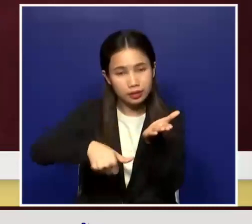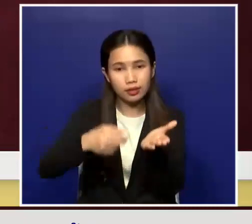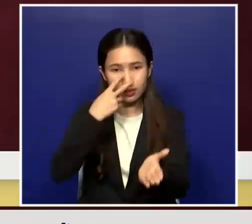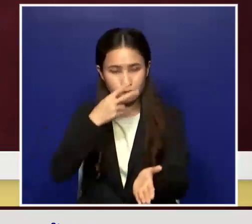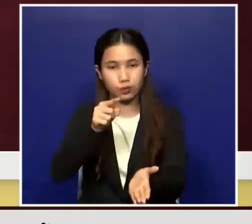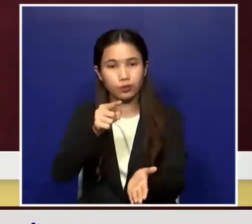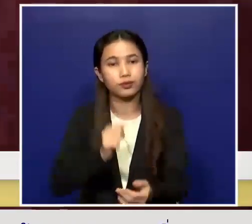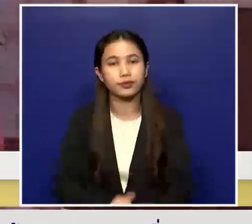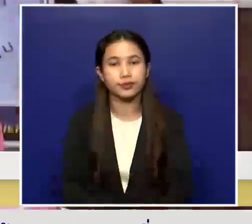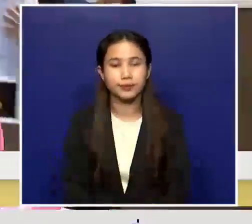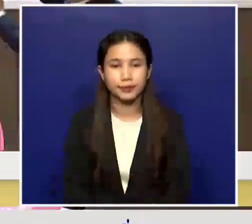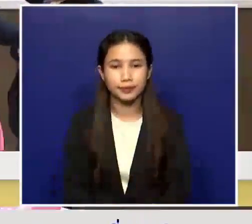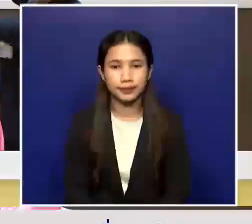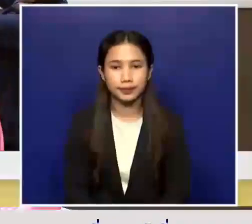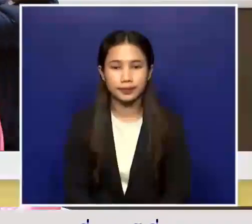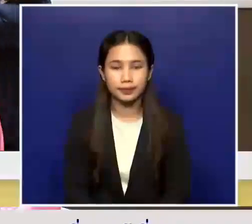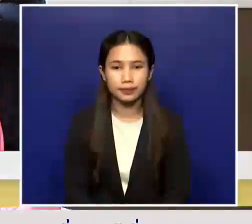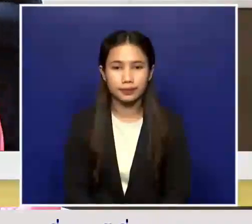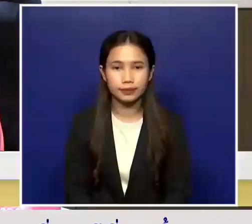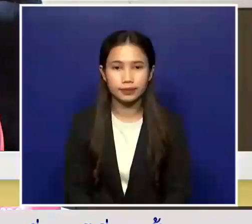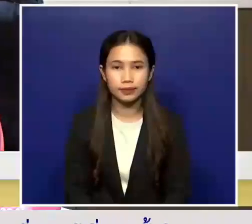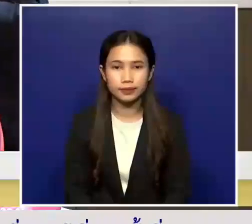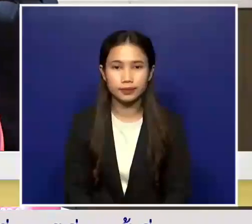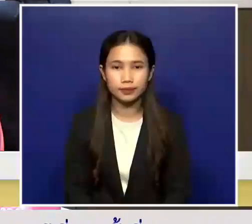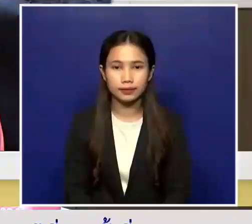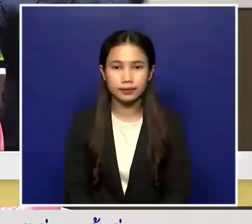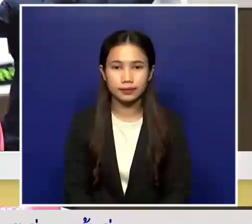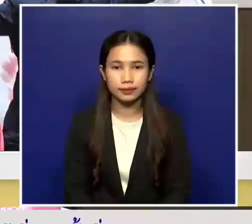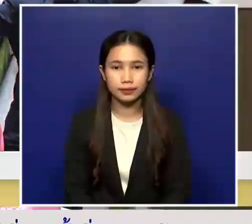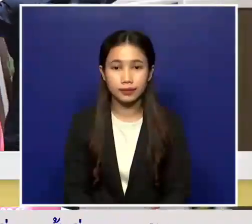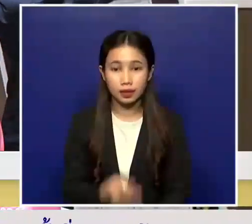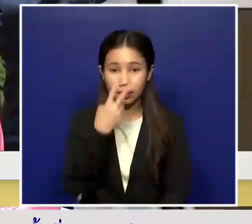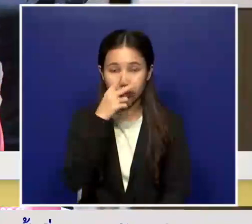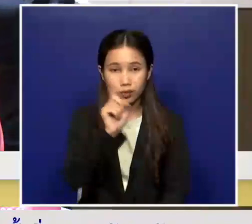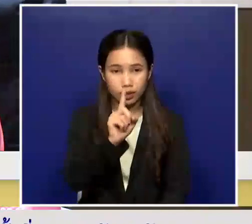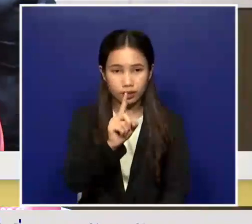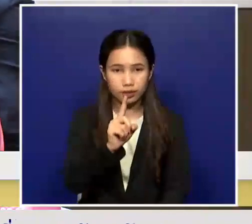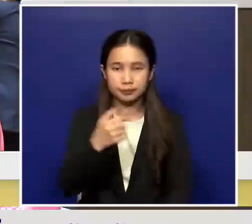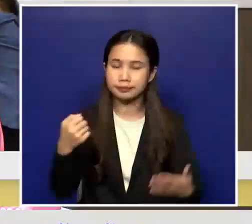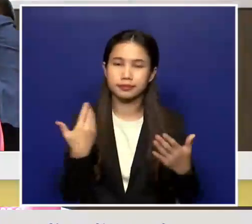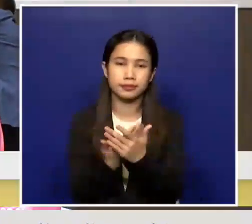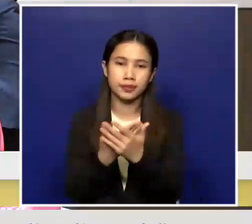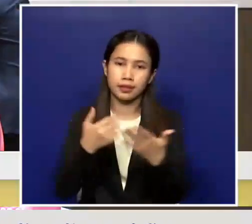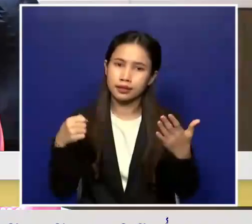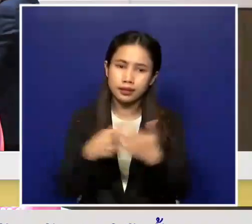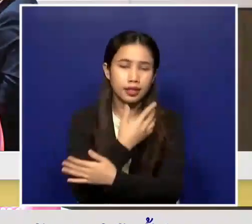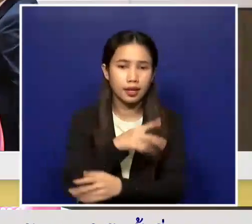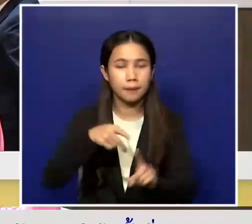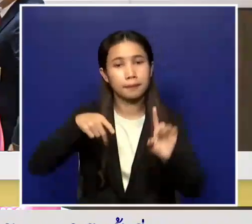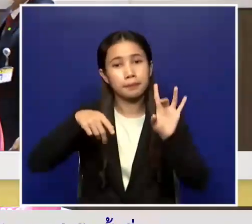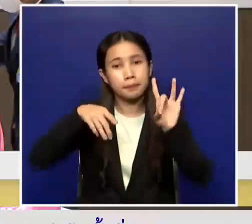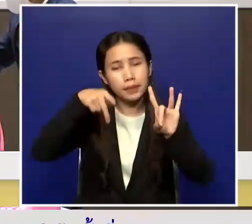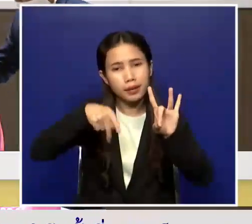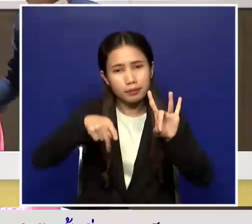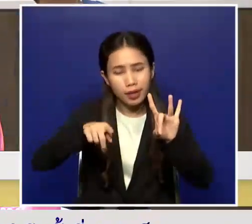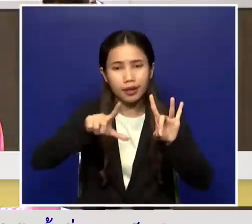ต่อยิ่งกว่านั้นนะครับเสียตายตังจังเลยตั้ง 8,000 กว่าล้านไป